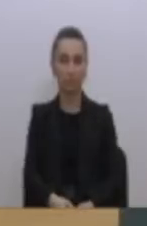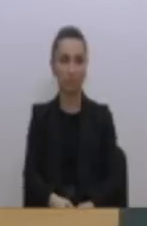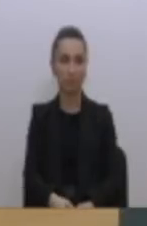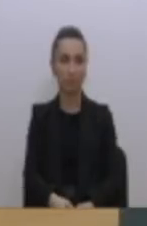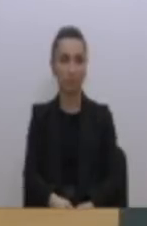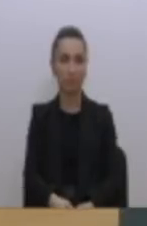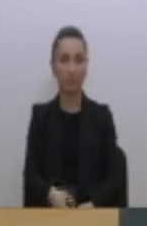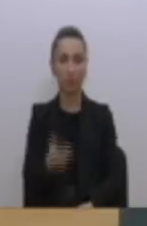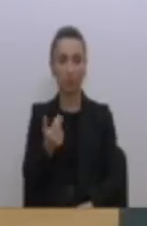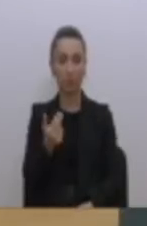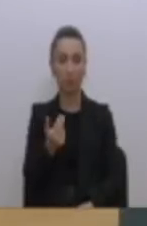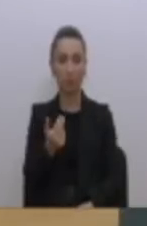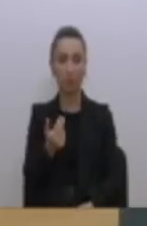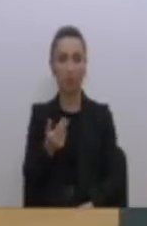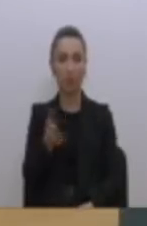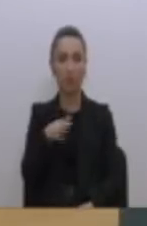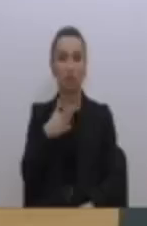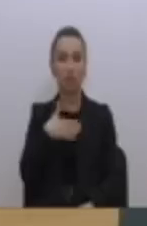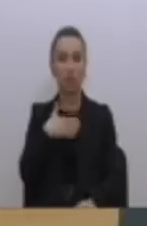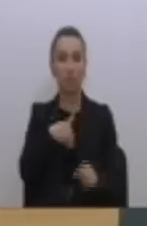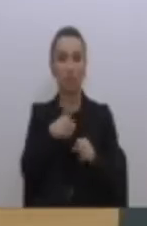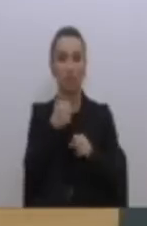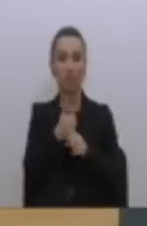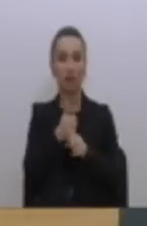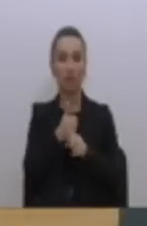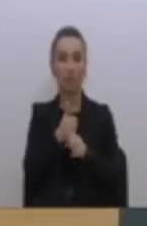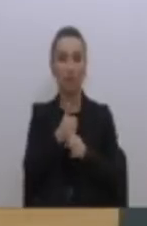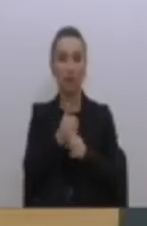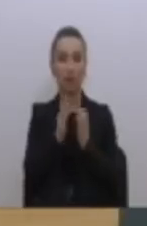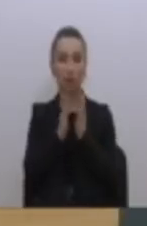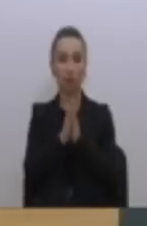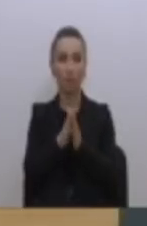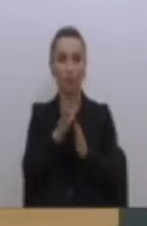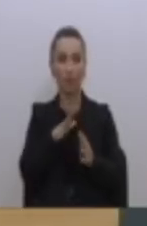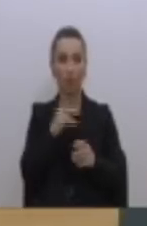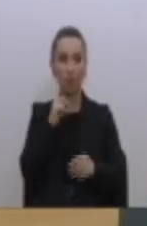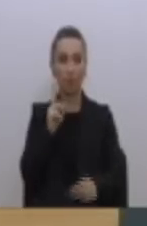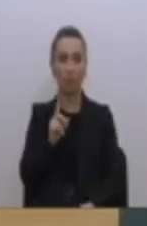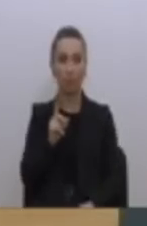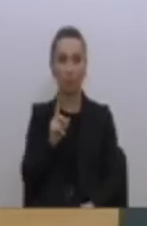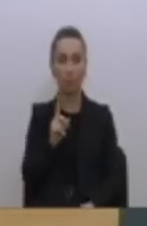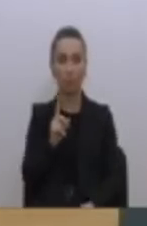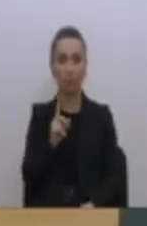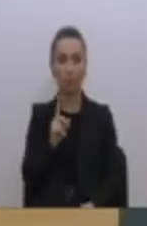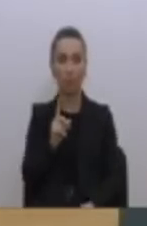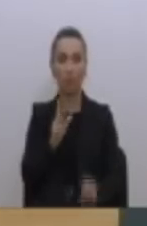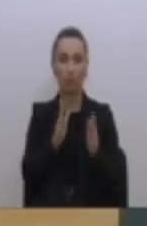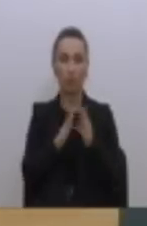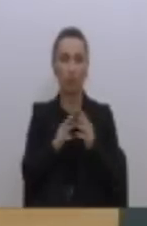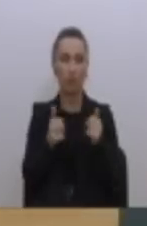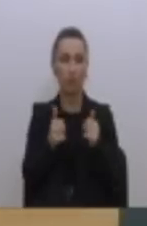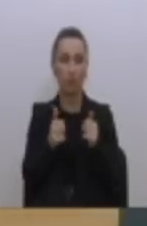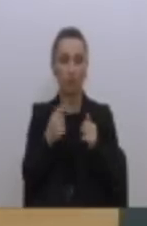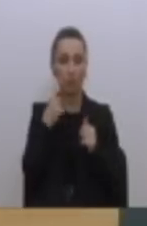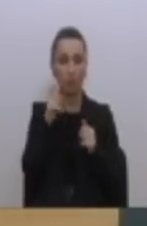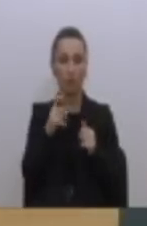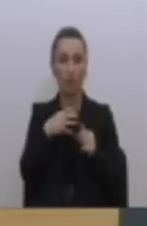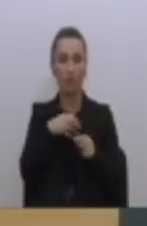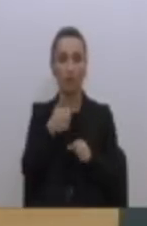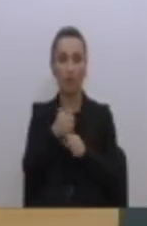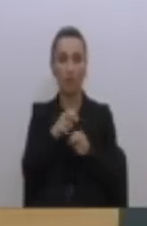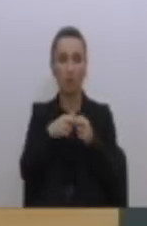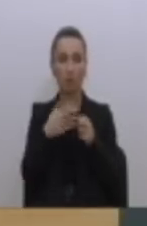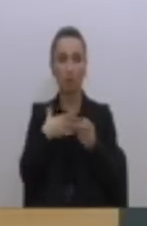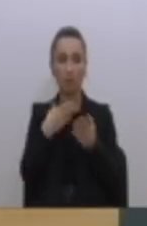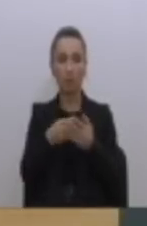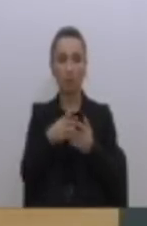ხო და მაშინ ჩემი თავი თქვენს მიმართ თხოვნა იყო, რომ თხოვნა როგორ რაღაც მოწოდება, რომ თავი პრობლემა ჩვენთვის